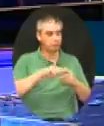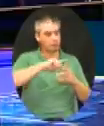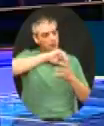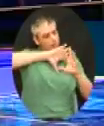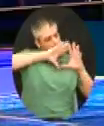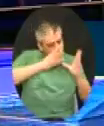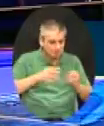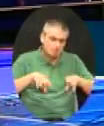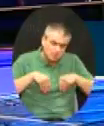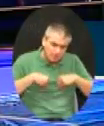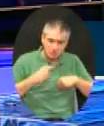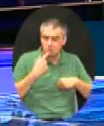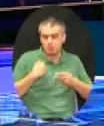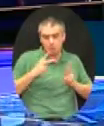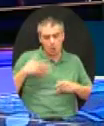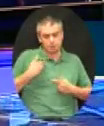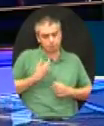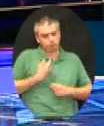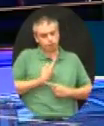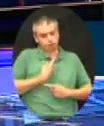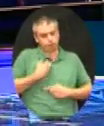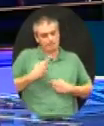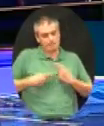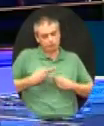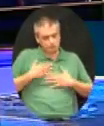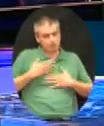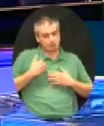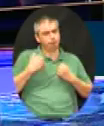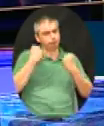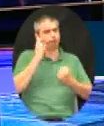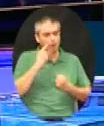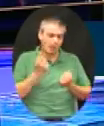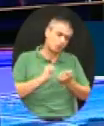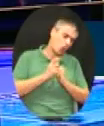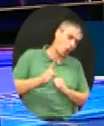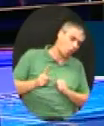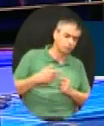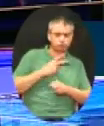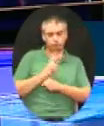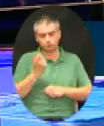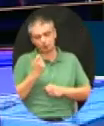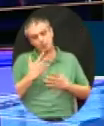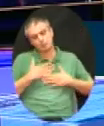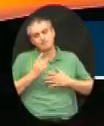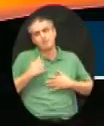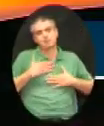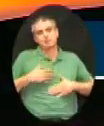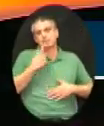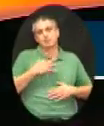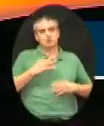היא מקבלת. היא אומרת, אני יכול להיות מסורתי, או כן לנסוע בשבת, לא לנסוע בשבת, כן לשמור שבת בדרכי שלי,